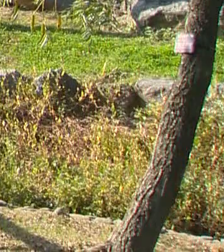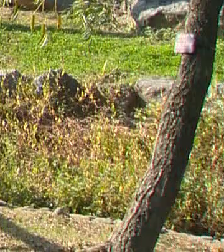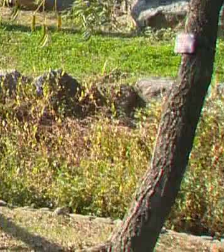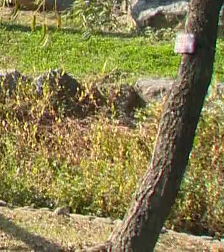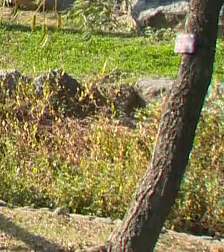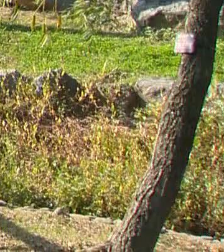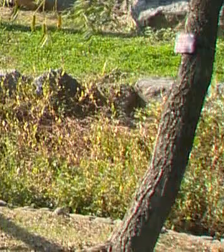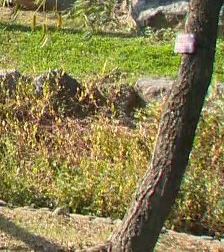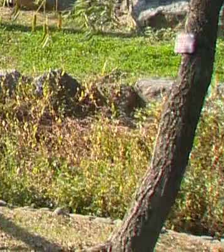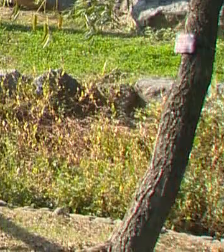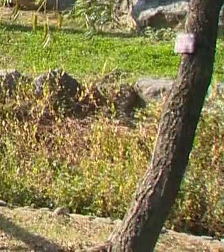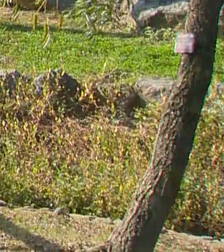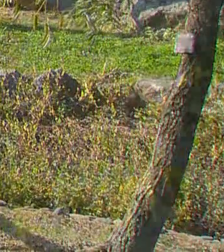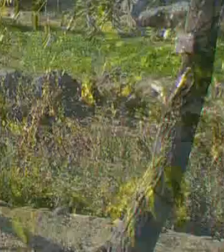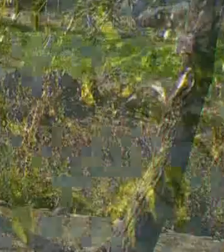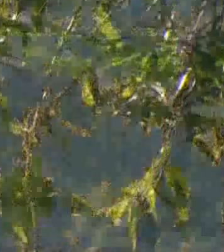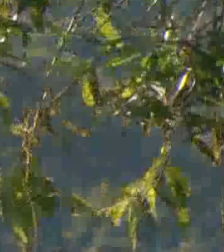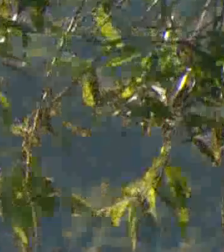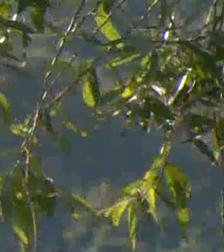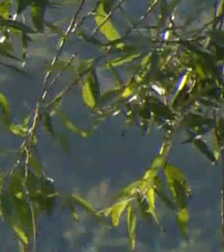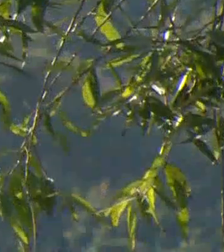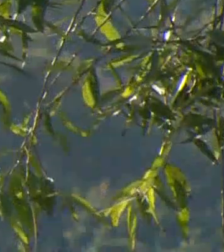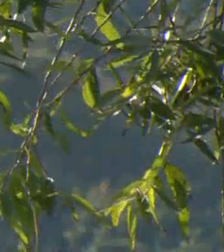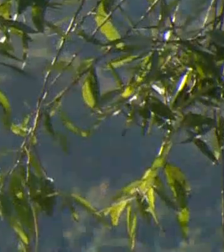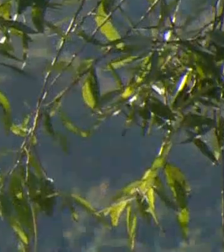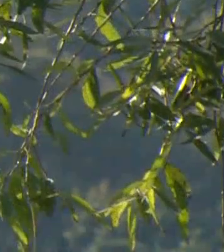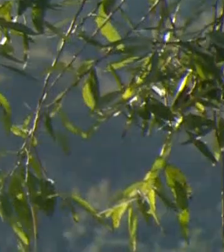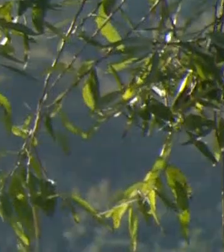4 으